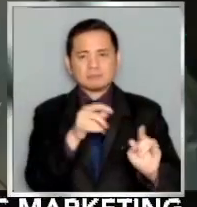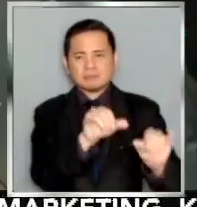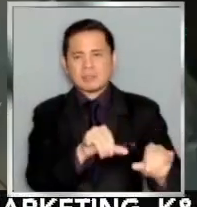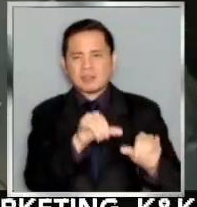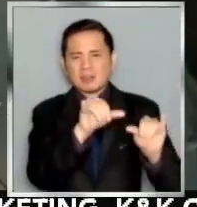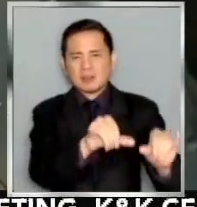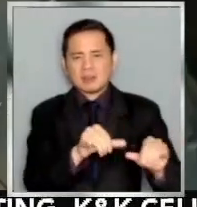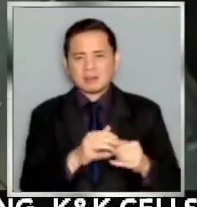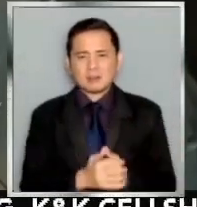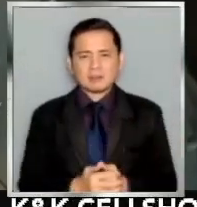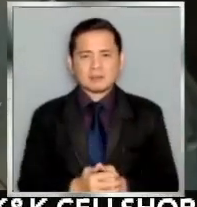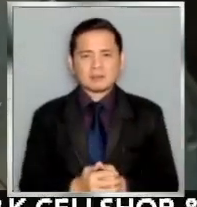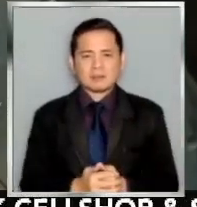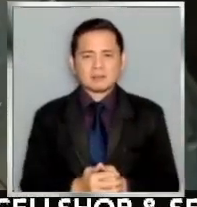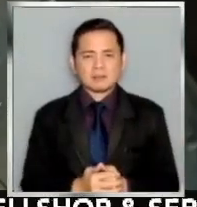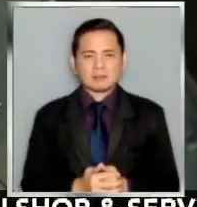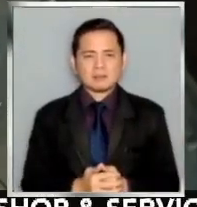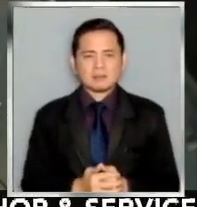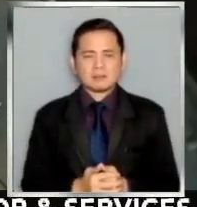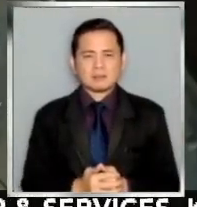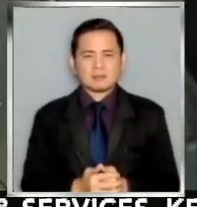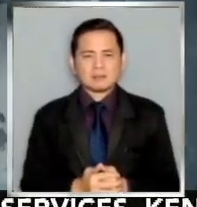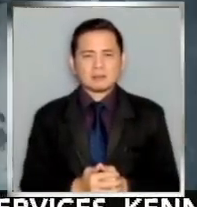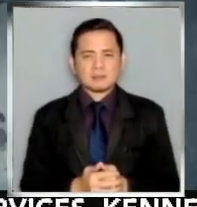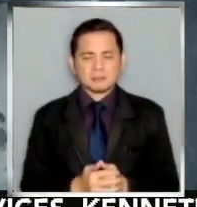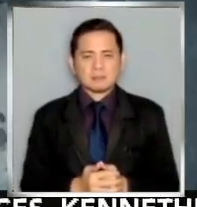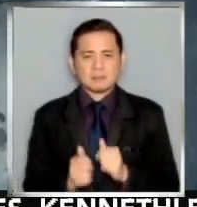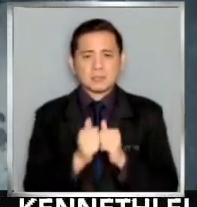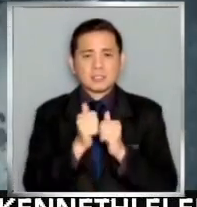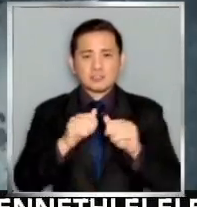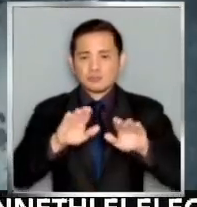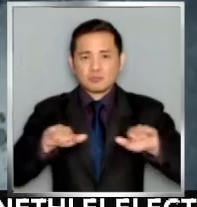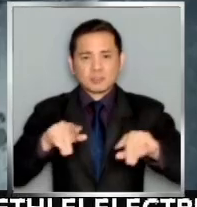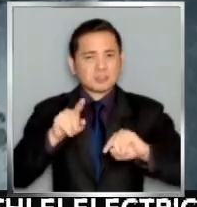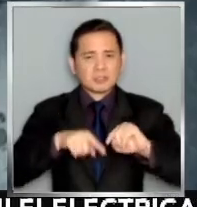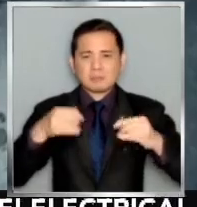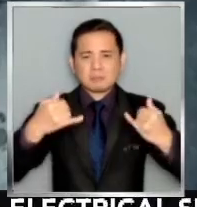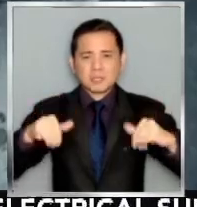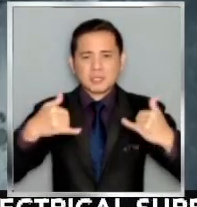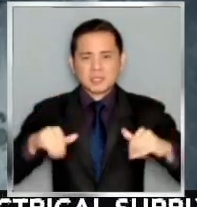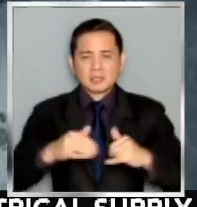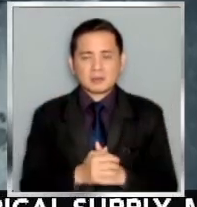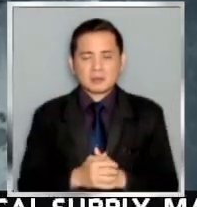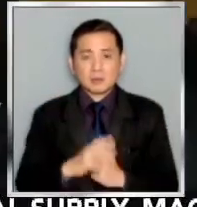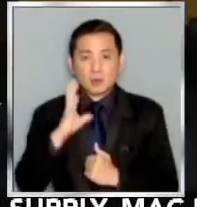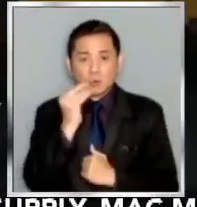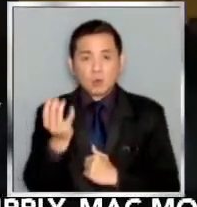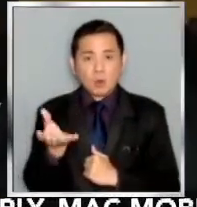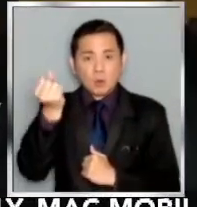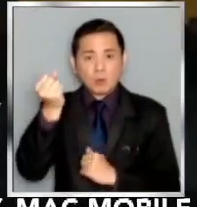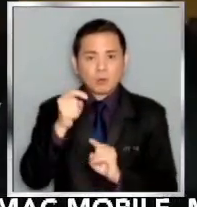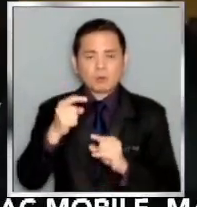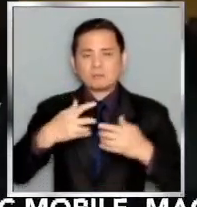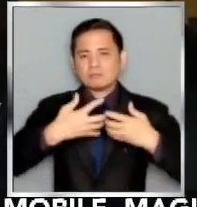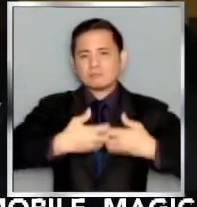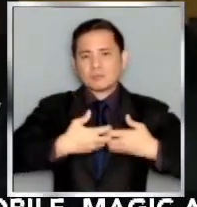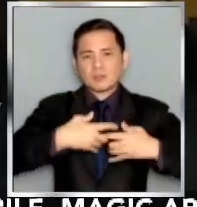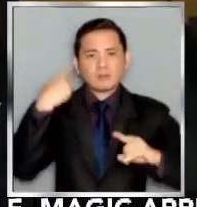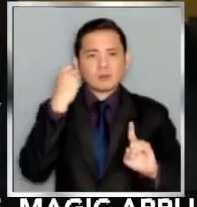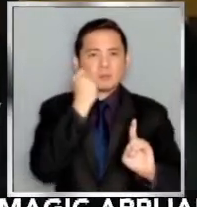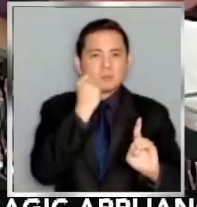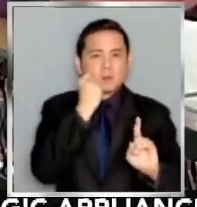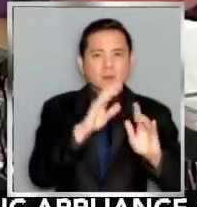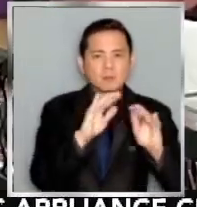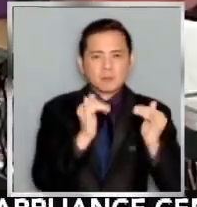yan sa truck na yan. Hindi po makapaglaro yung mga bata. Pag-aari raw ng pabrika ng sabon sa lugar ang mga sirang truck.